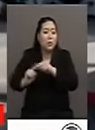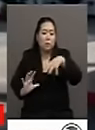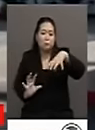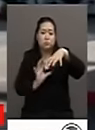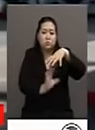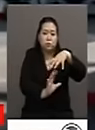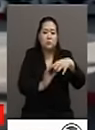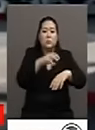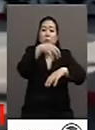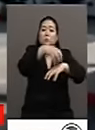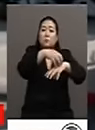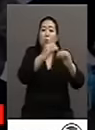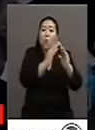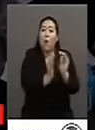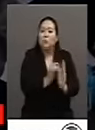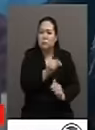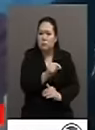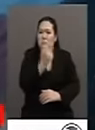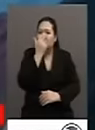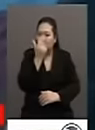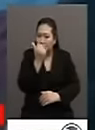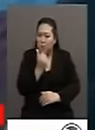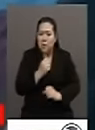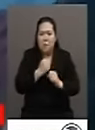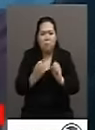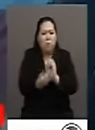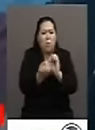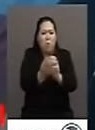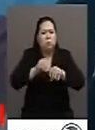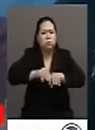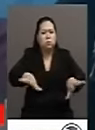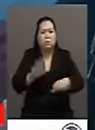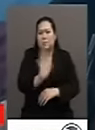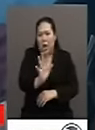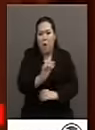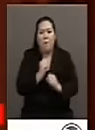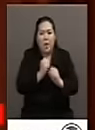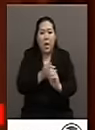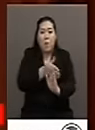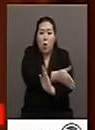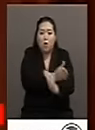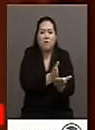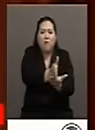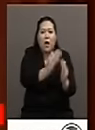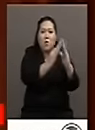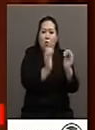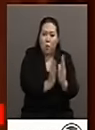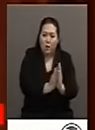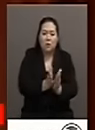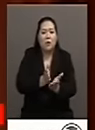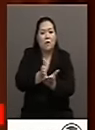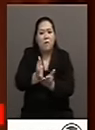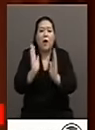กรัฐมนตรีก็สั่งการกำชับมาว่าอย่าให้เลยเถิดย้ำว่าต้องไปคุยกับฝ่ายของวัดฝ่ายผู้ปกครองฝ่ายสงฆ์